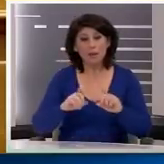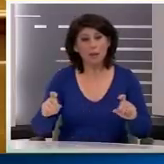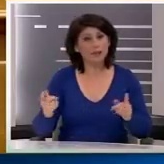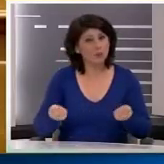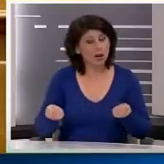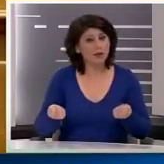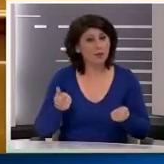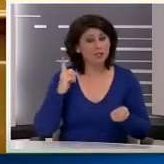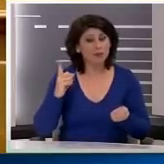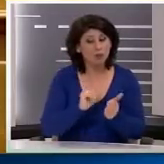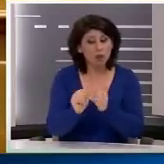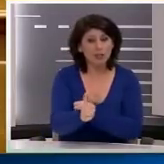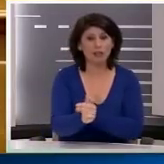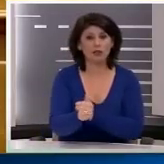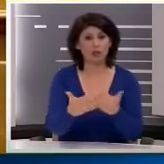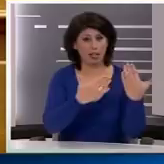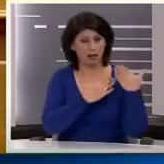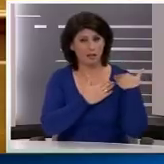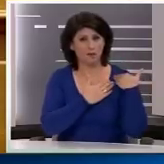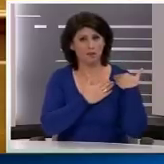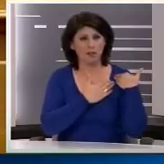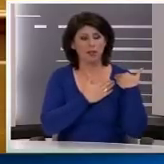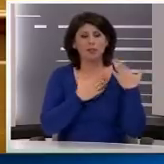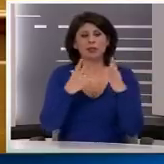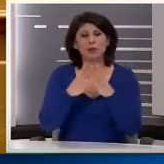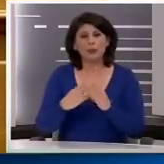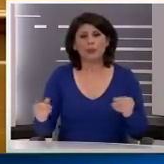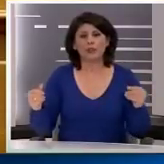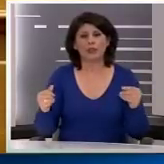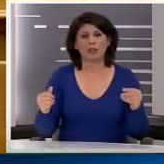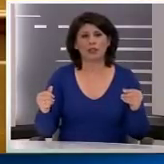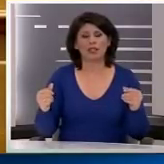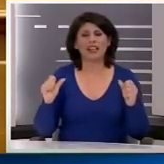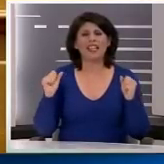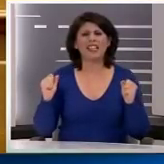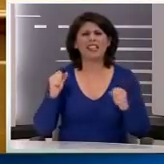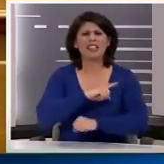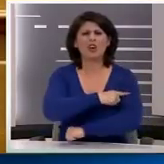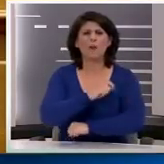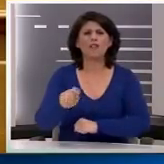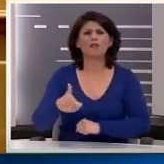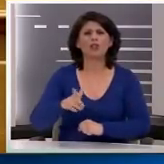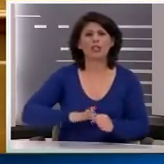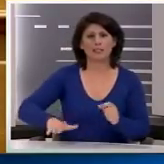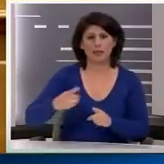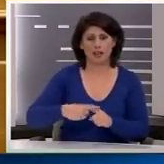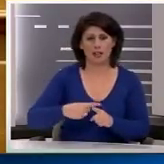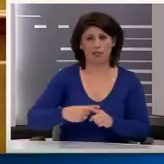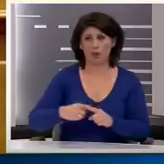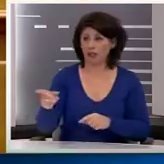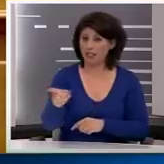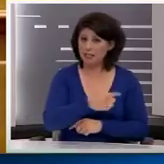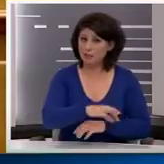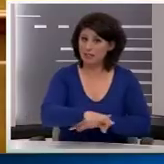που κάναμε, από τις πρώτες προτεραιότητες που τα αναλάβαμε, είναι να εξαλείψουμε την υγειονομική φτώχεια στη χώρα. Όταν εσείς